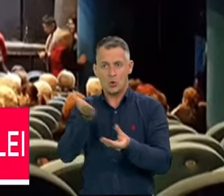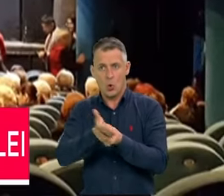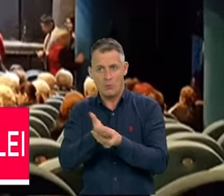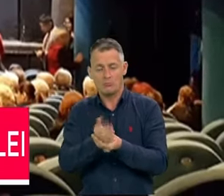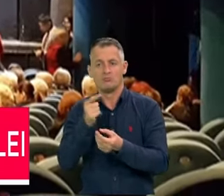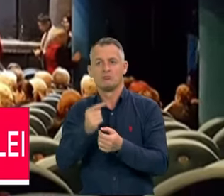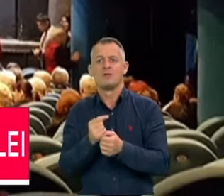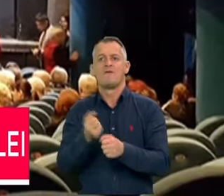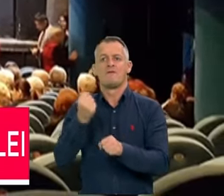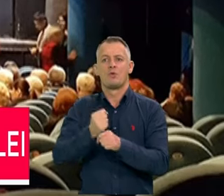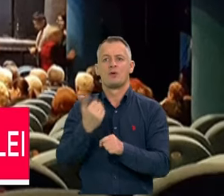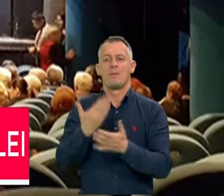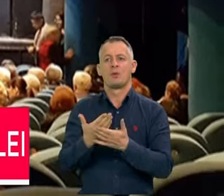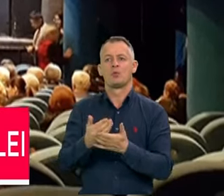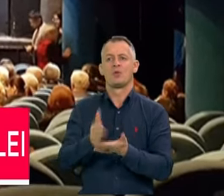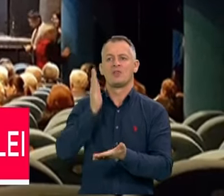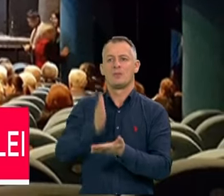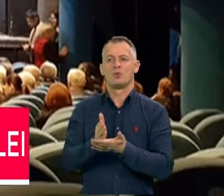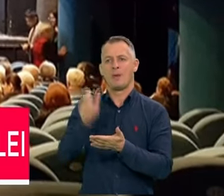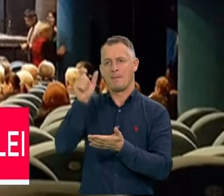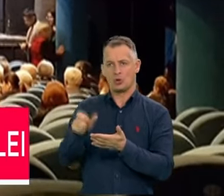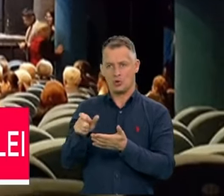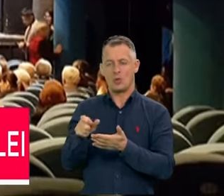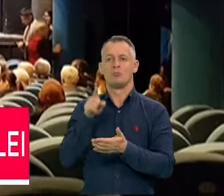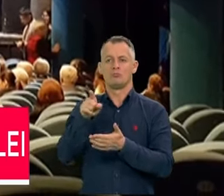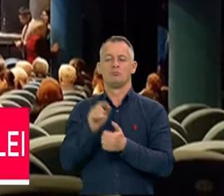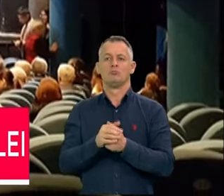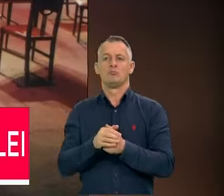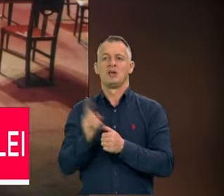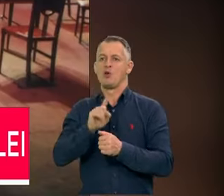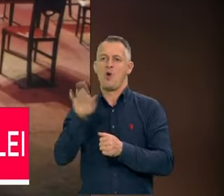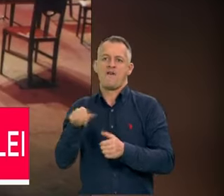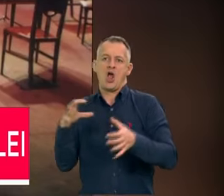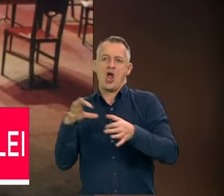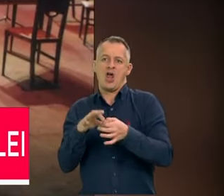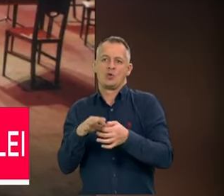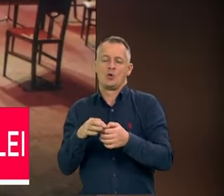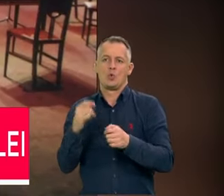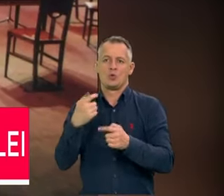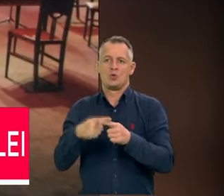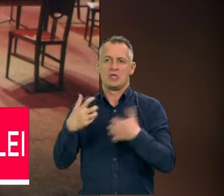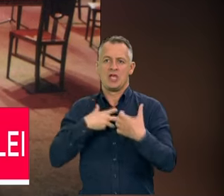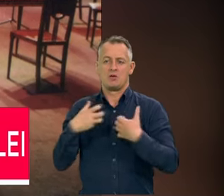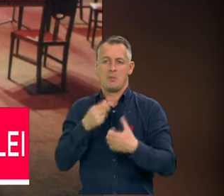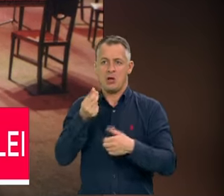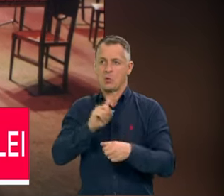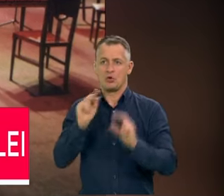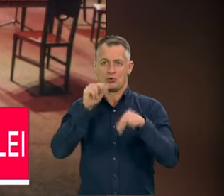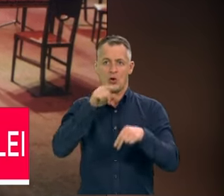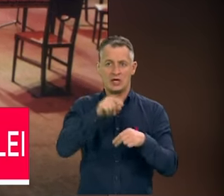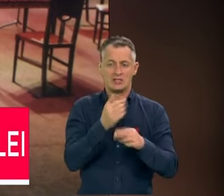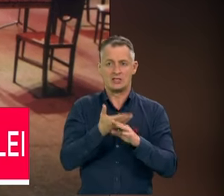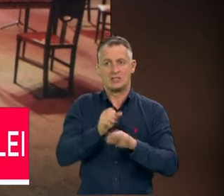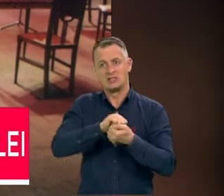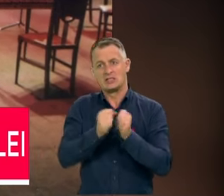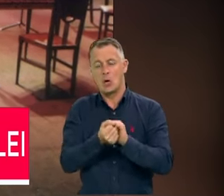contracte de drepturi de autor doar că aceștia nu aveau contracte cu Teatrul practic banii nu ajungeau la ei sau sumele primite erau mai mici